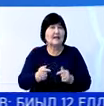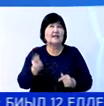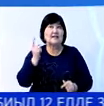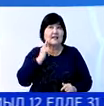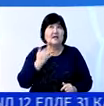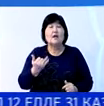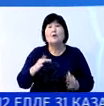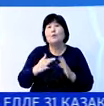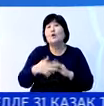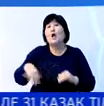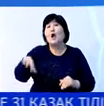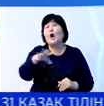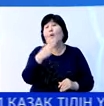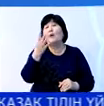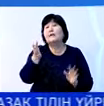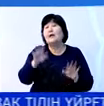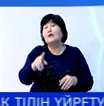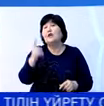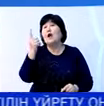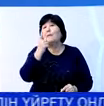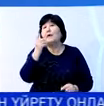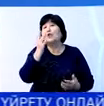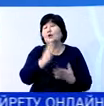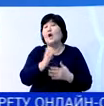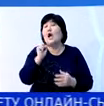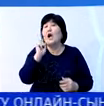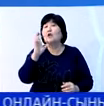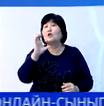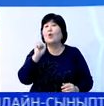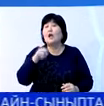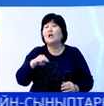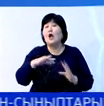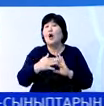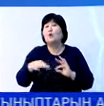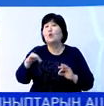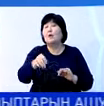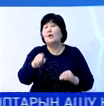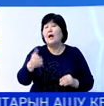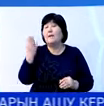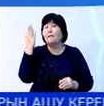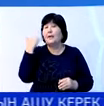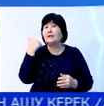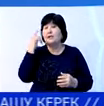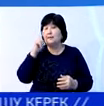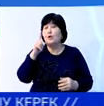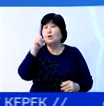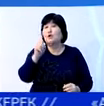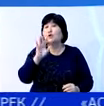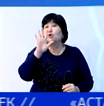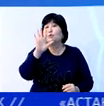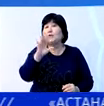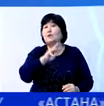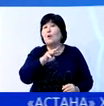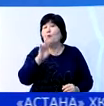Төрт ауылдық округ қалды. Соның ішінде бірінші тұрғаны Ақсу атауылдық округі. Оған былтыр білесіздер, 105 миллион